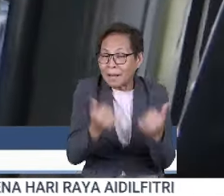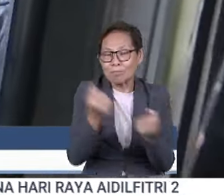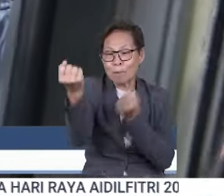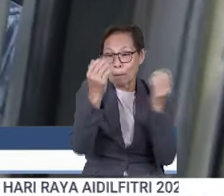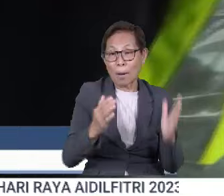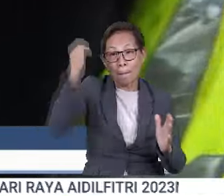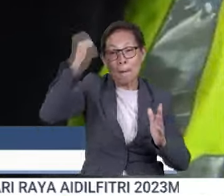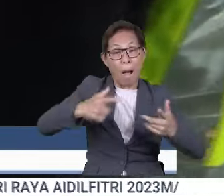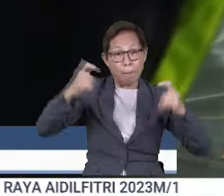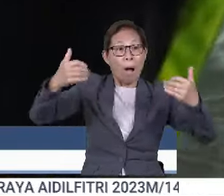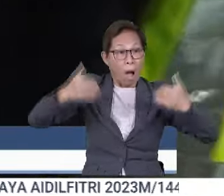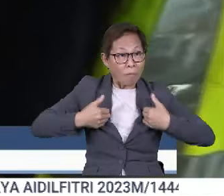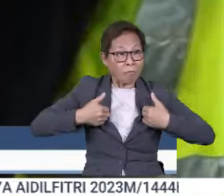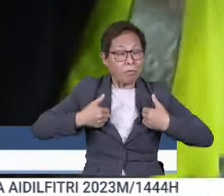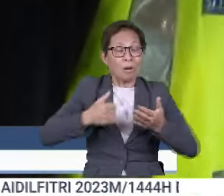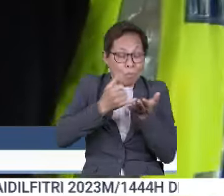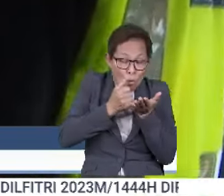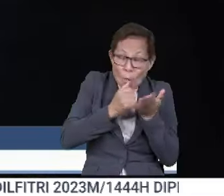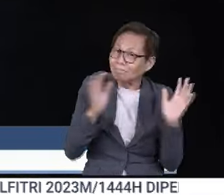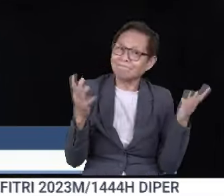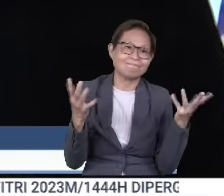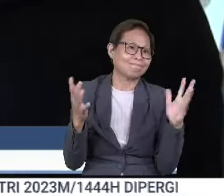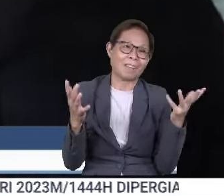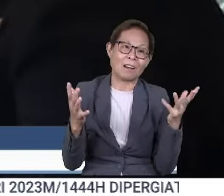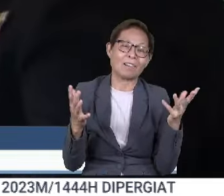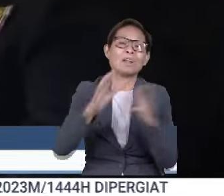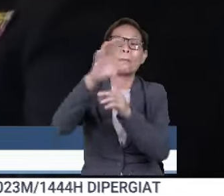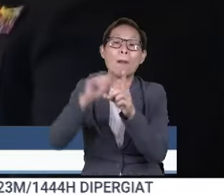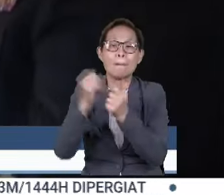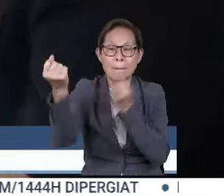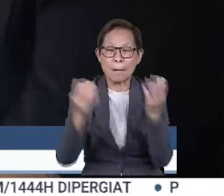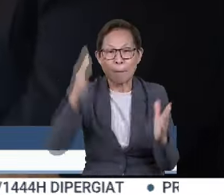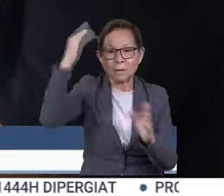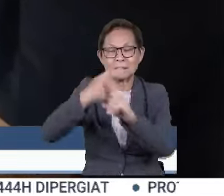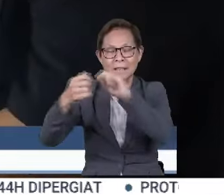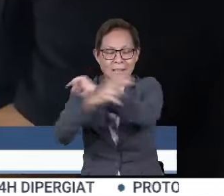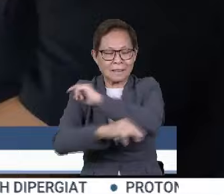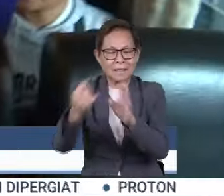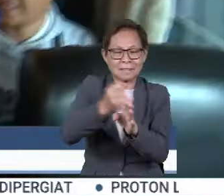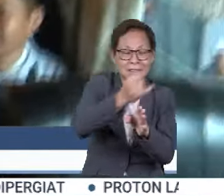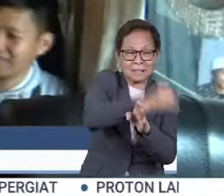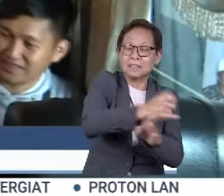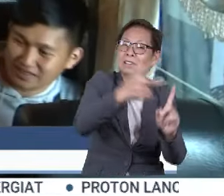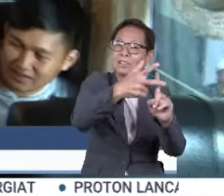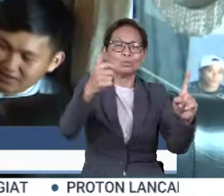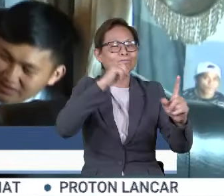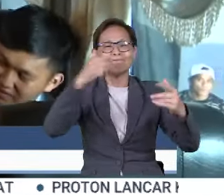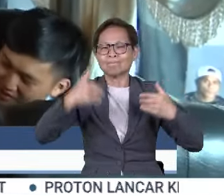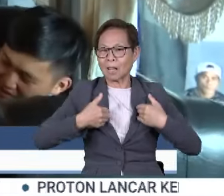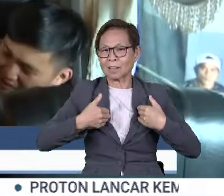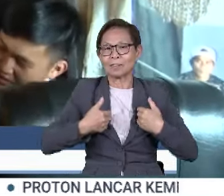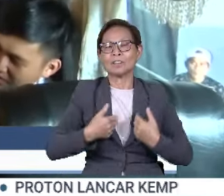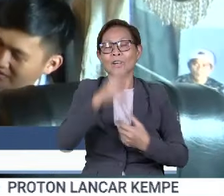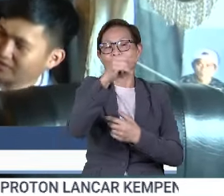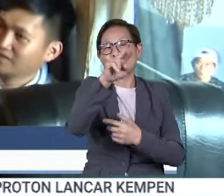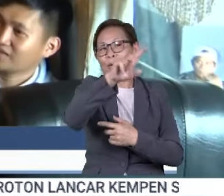bas ekspres yang didapati terlibat dengan penyalahgunaan dadah, termasuk pemandu bas dari negara jiran Indonesia. Terdahulu, Norizan